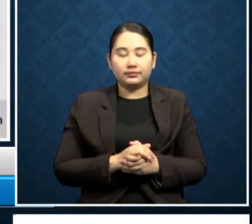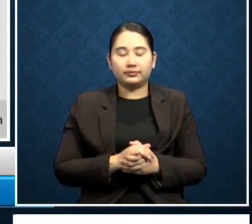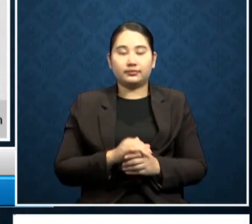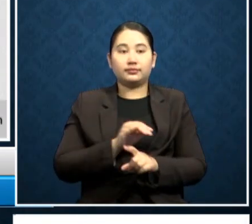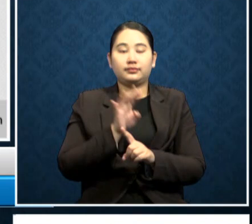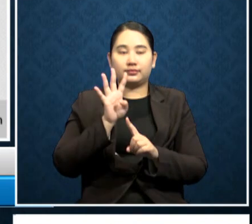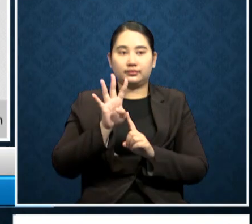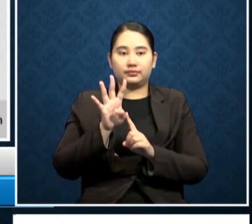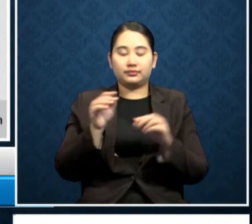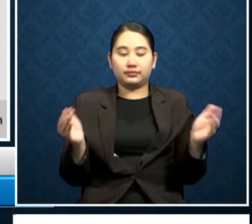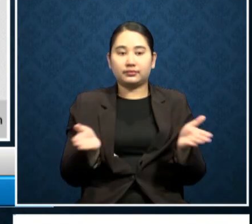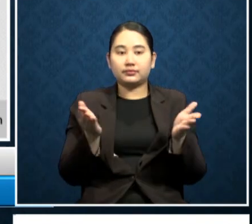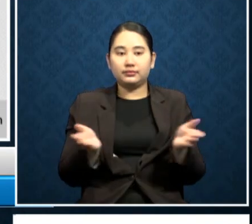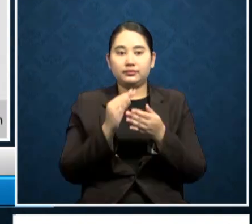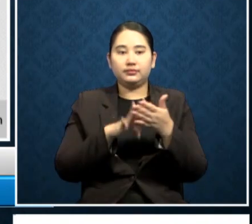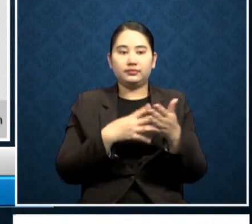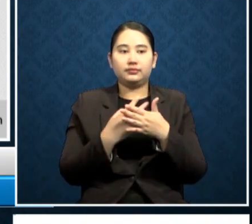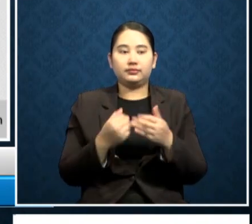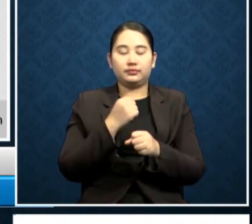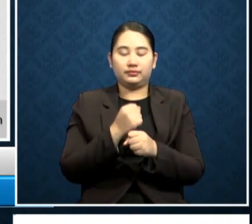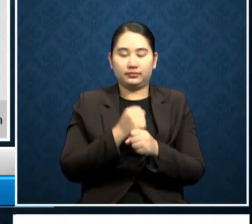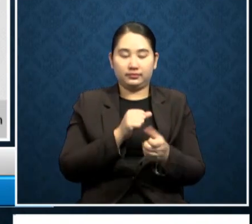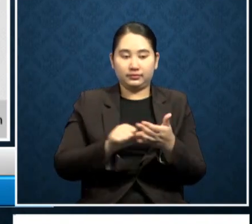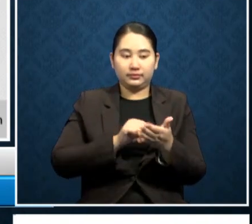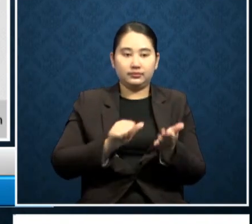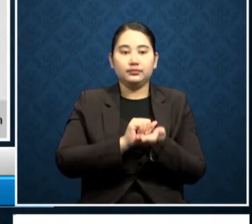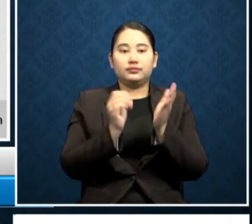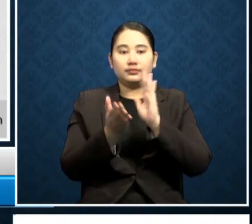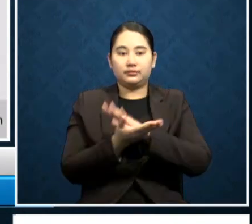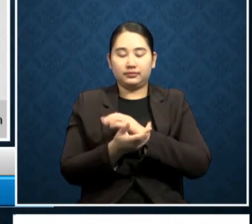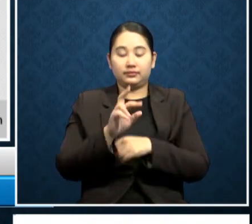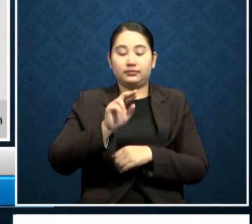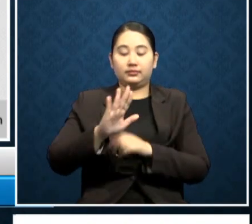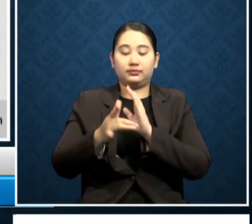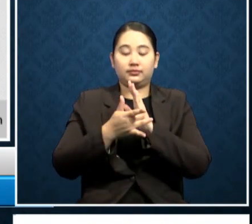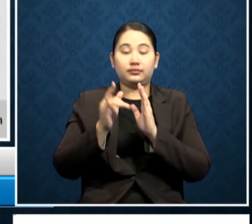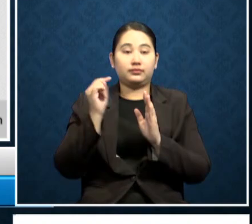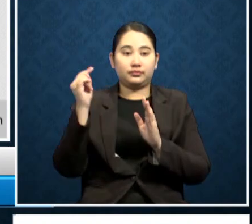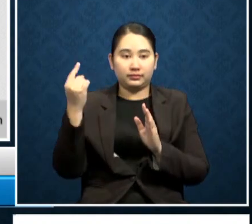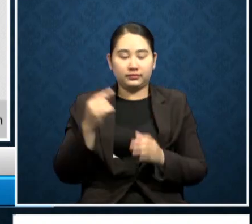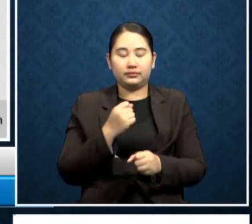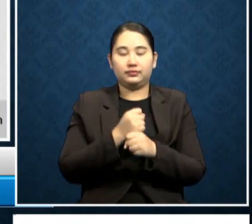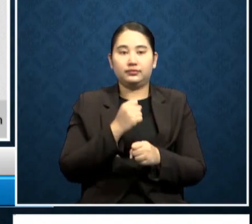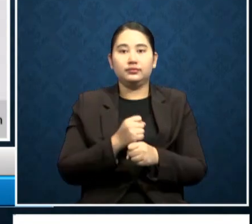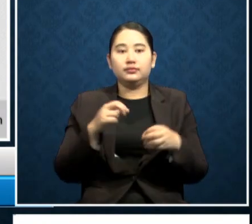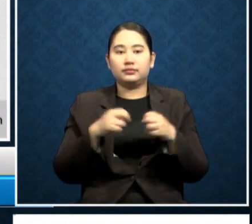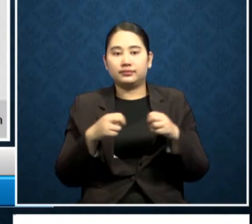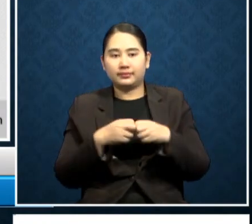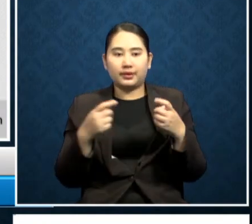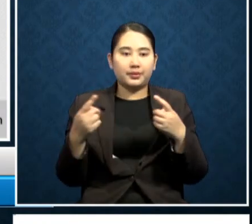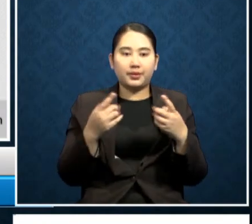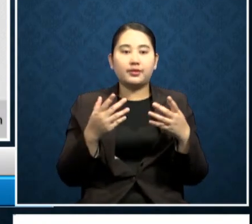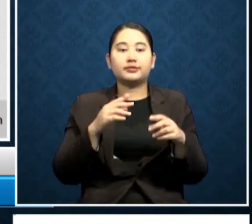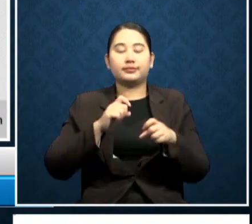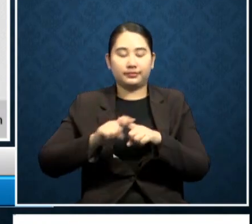4ควรผลักดันแนวคิดการบริหารความเปลี่ยนแปลงสู่ระบบเทคโนโลยีใหม่และการบริหารความขัดแย้งไป